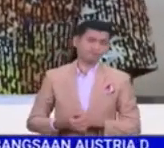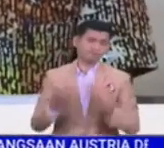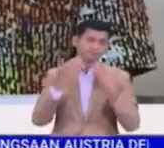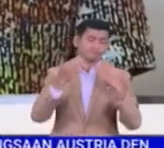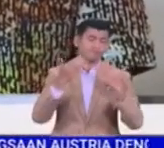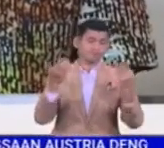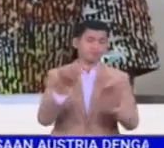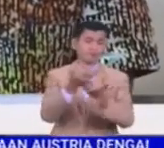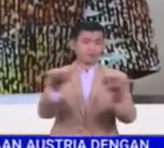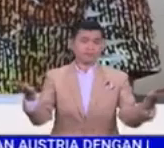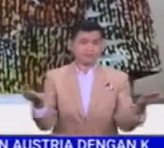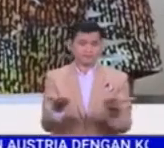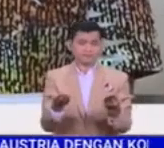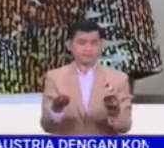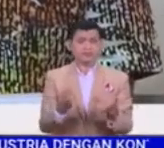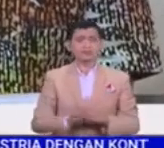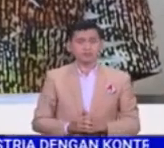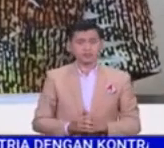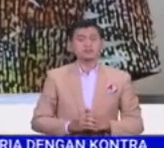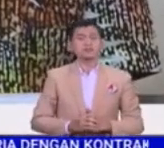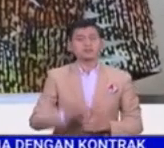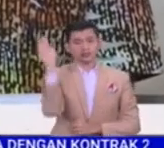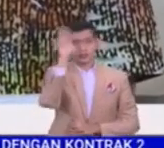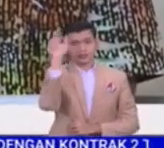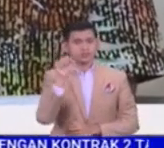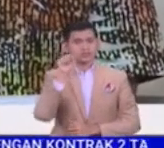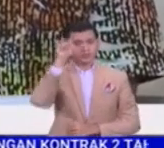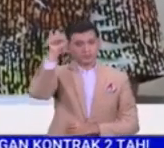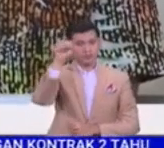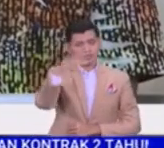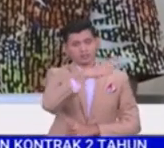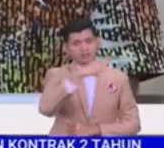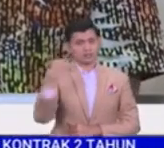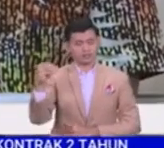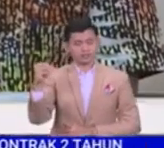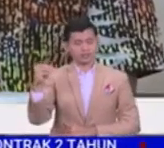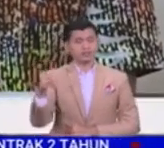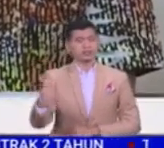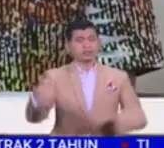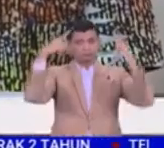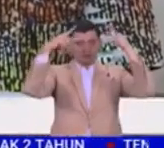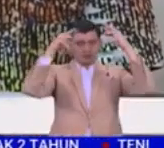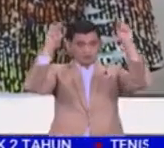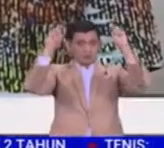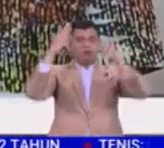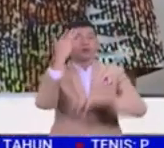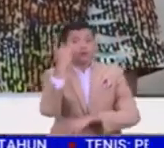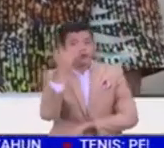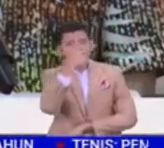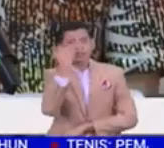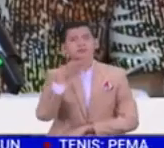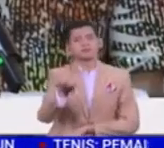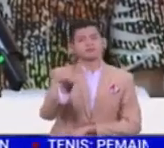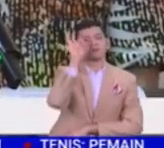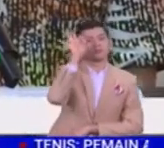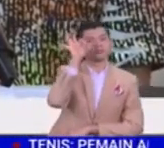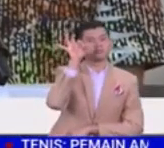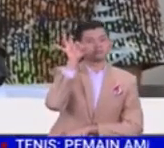kepada Kerajaan Persekutuan dan juga Yang Berhormat Menteri kerana telah